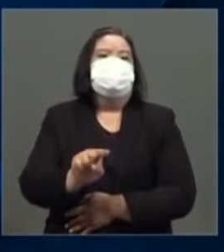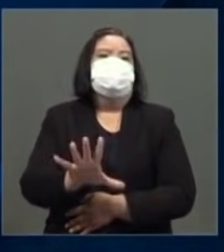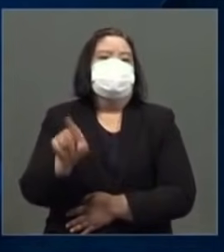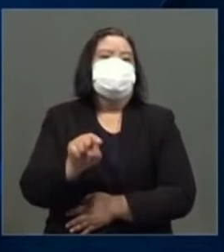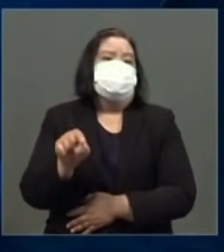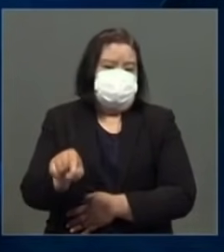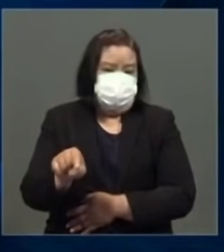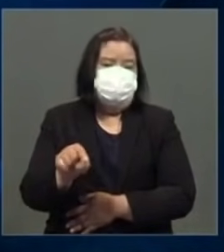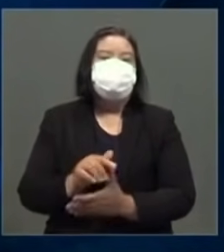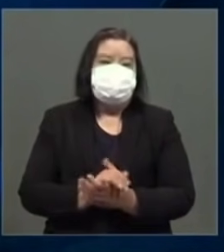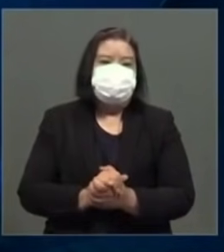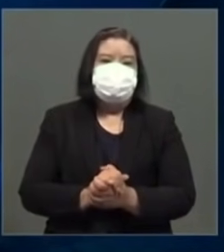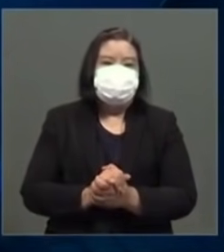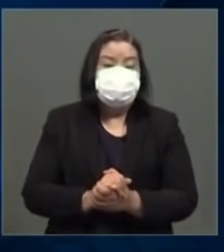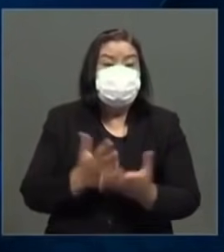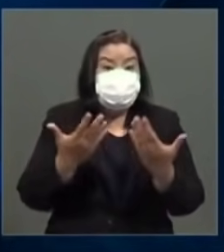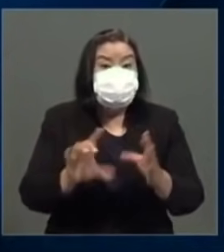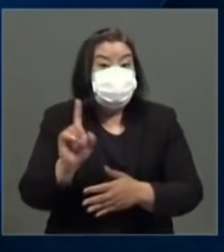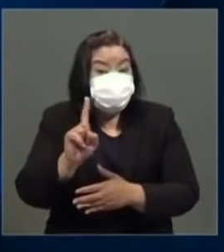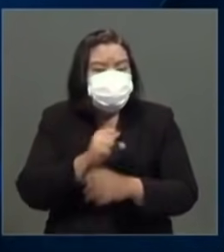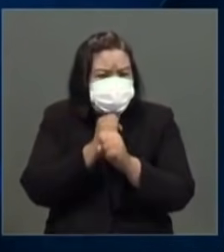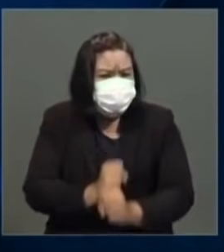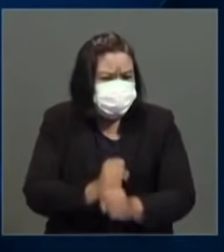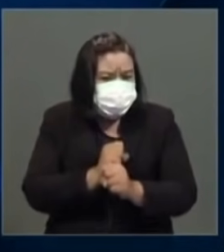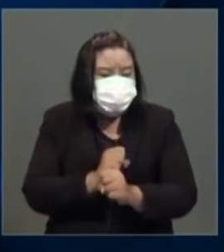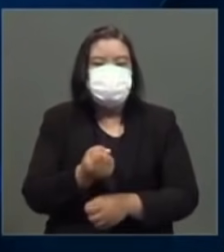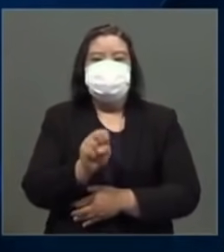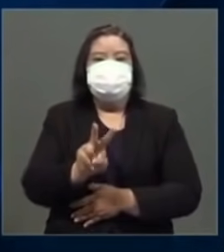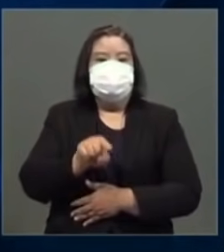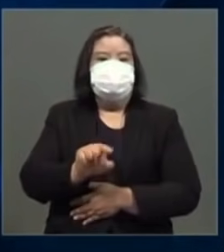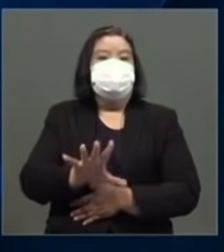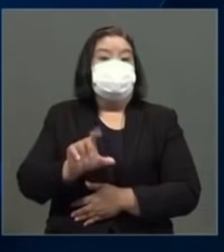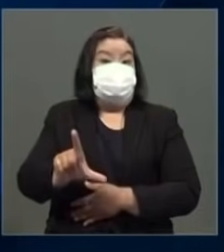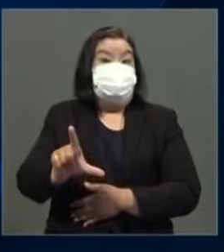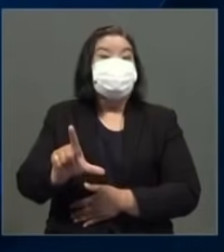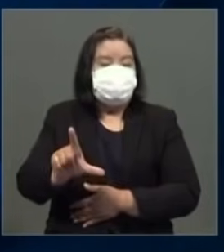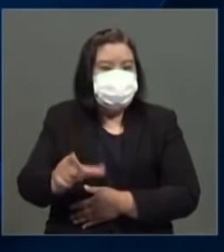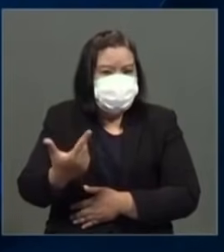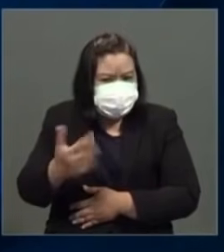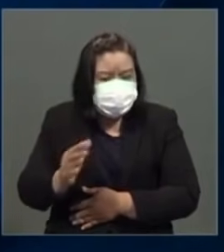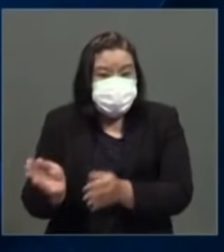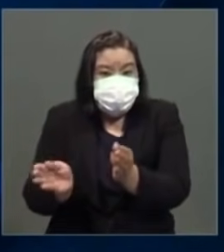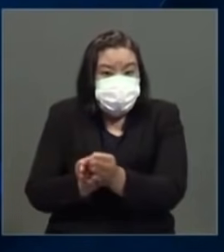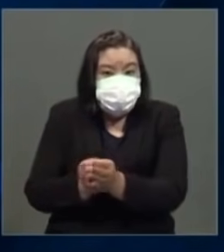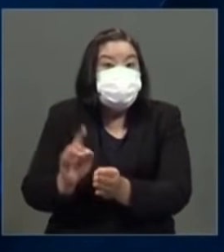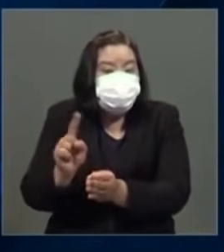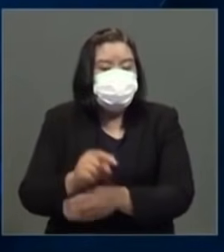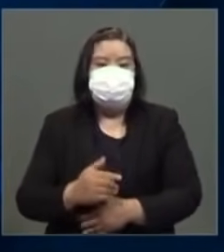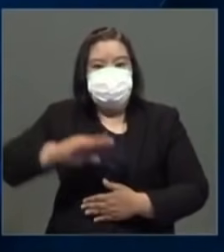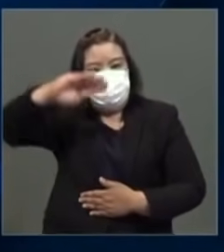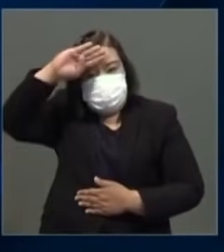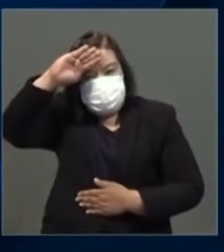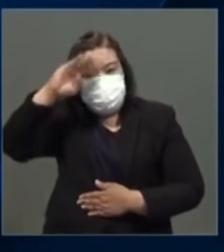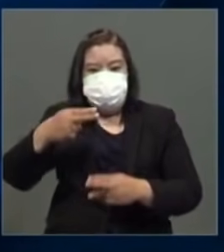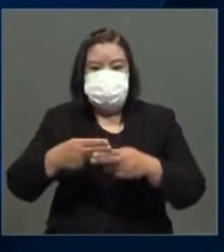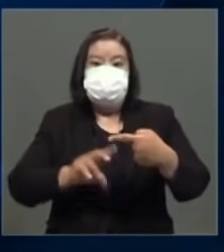12.5% นะครับซึ่งในจำนวนของผู้สูงอายุเนี่ย 12.5 ล้านบวกกับ ผู้ที่มีกลุ่ม7กลุ่มโรคอีก5